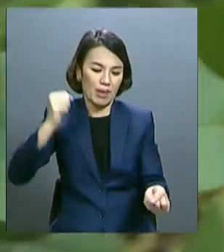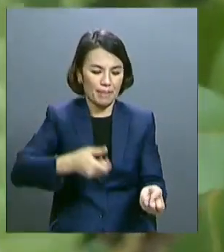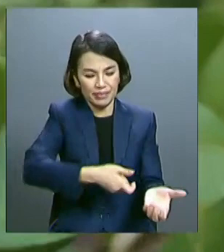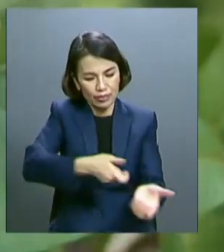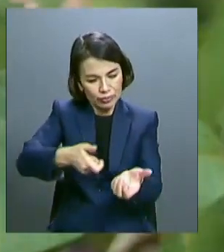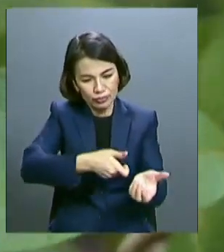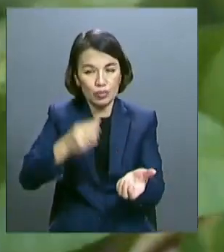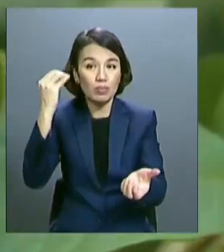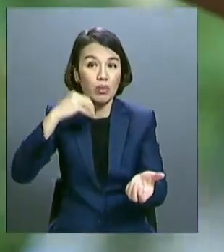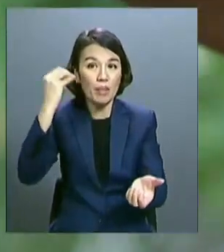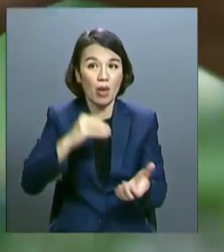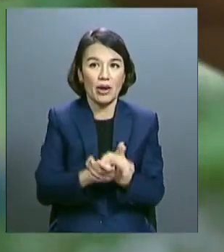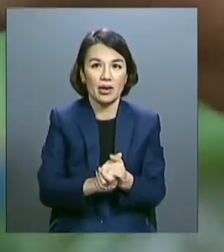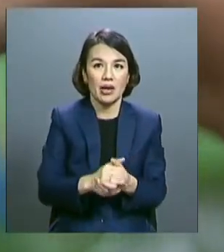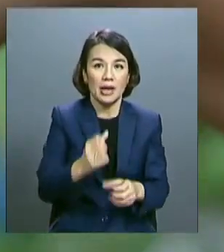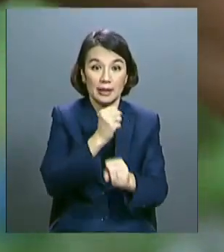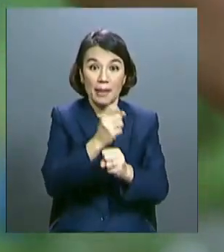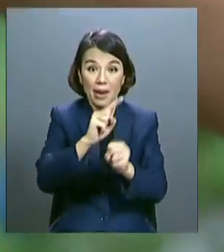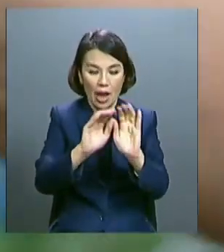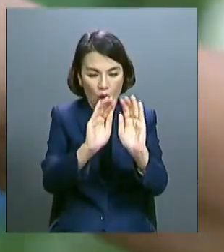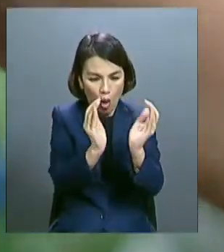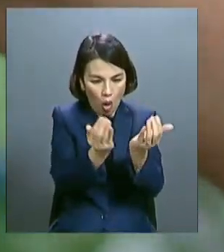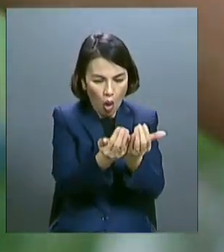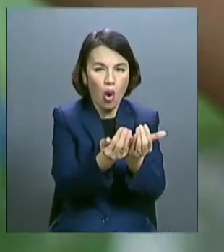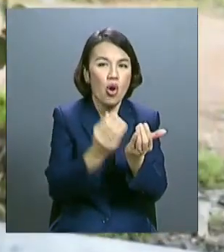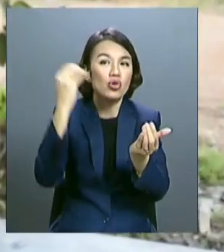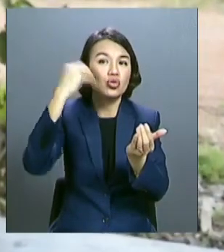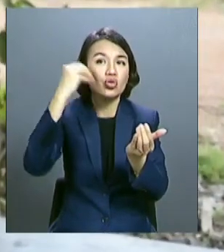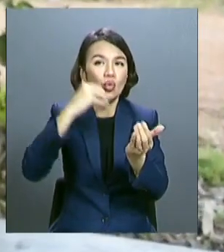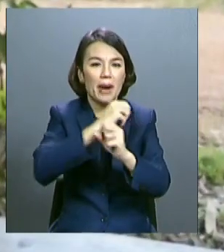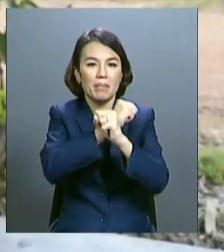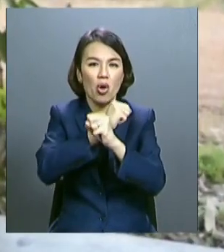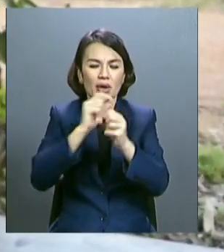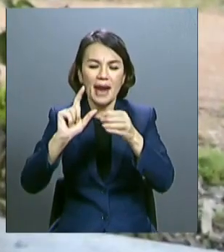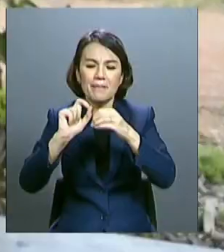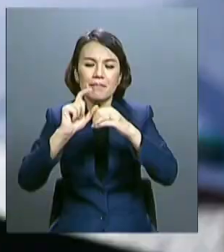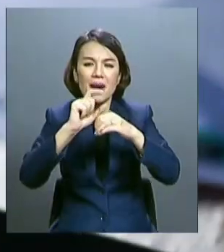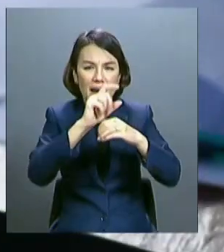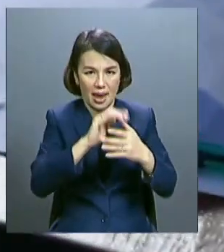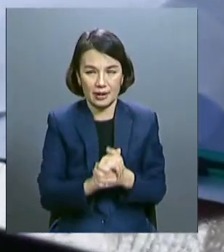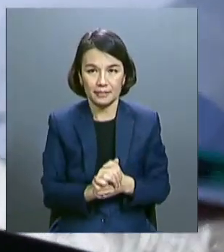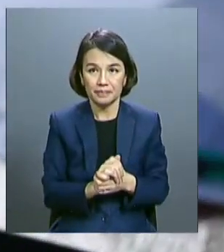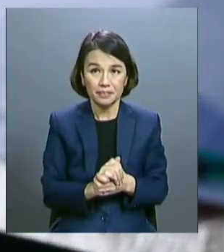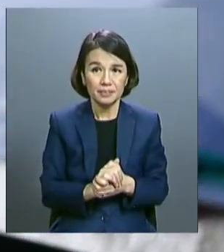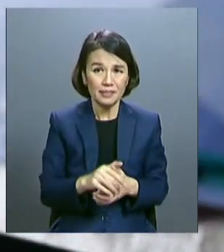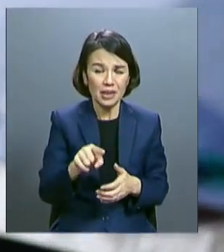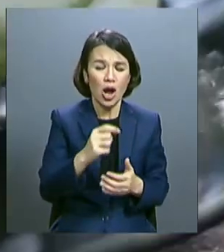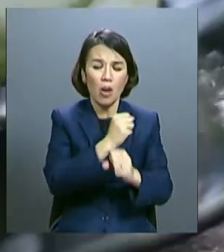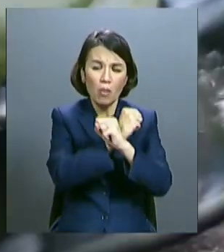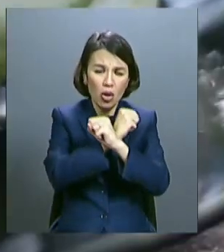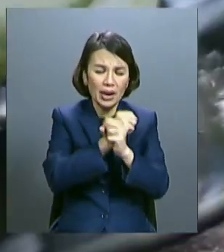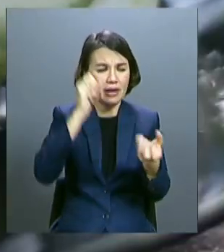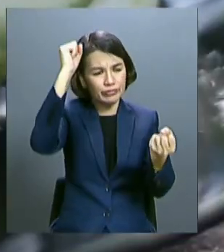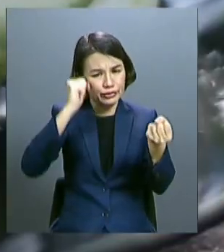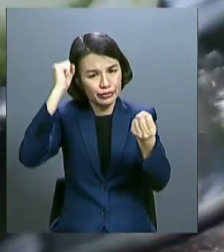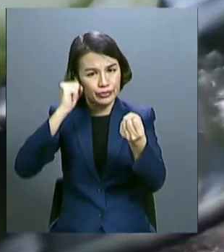กวันเพราะช่วยป้องกันกำจัดโรคแมลงศัตรูของฝรั่งและผลผลิตที่ปลูกปลอดภัยจากสารพิษเป็นที่ต้